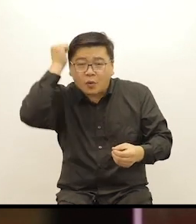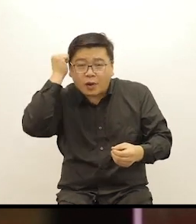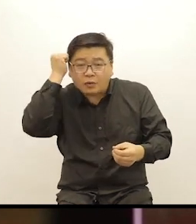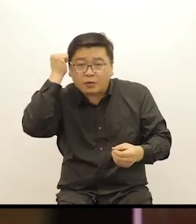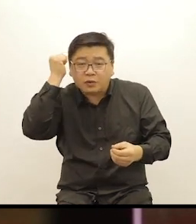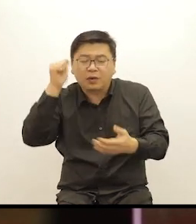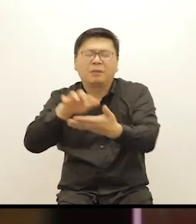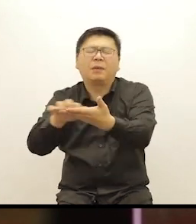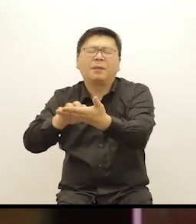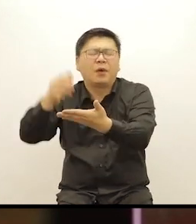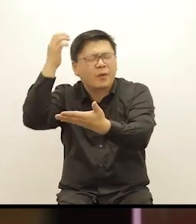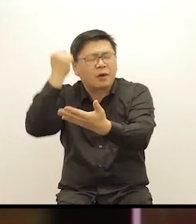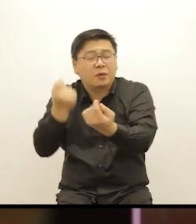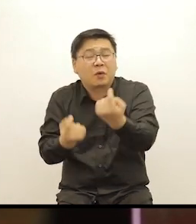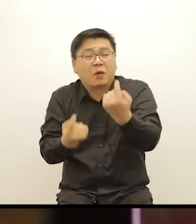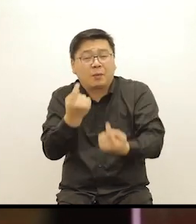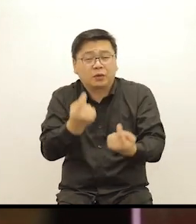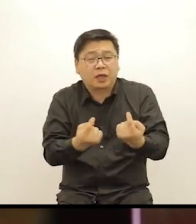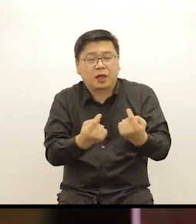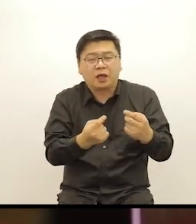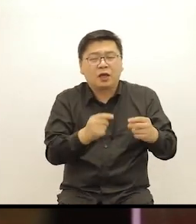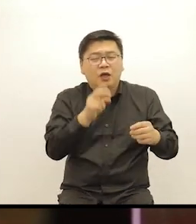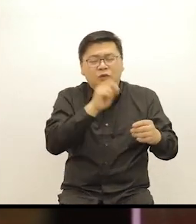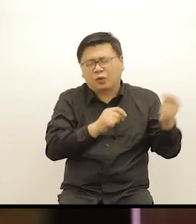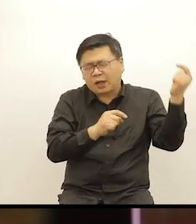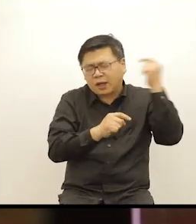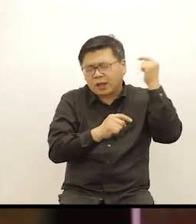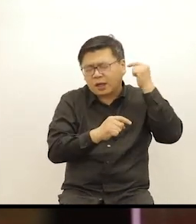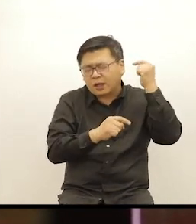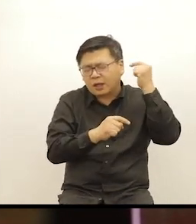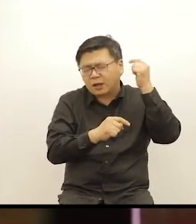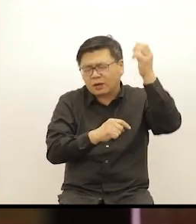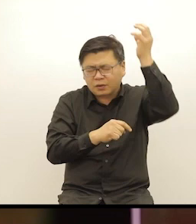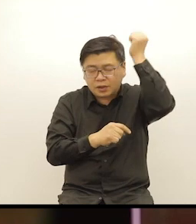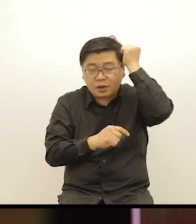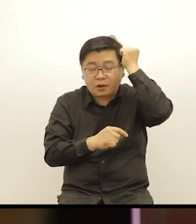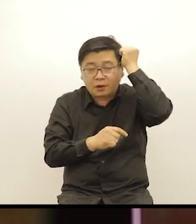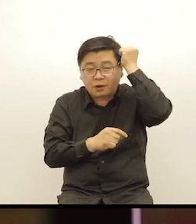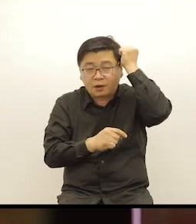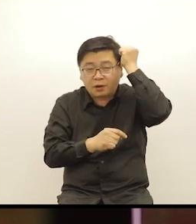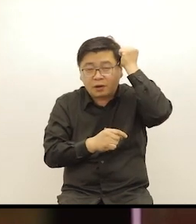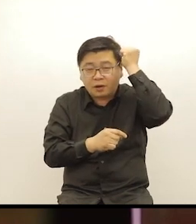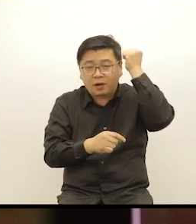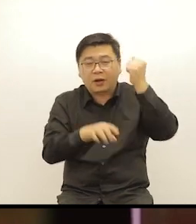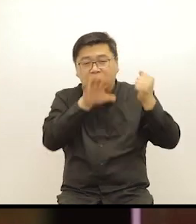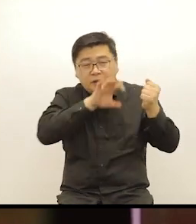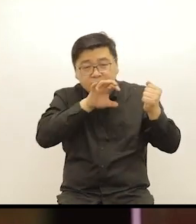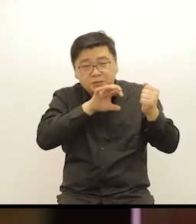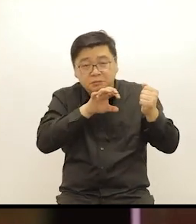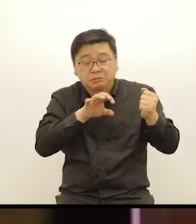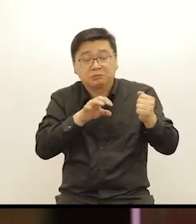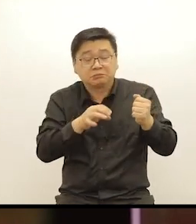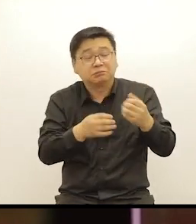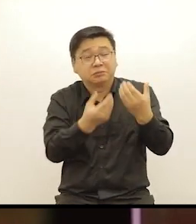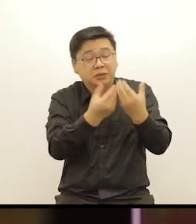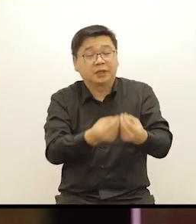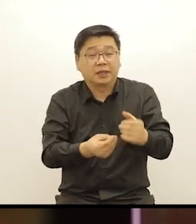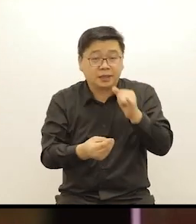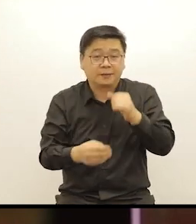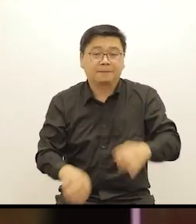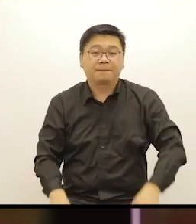읽는 거보다 좀 더 편안하게 또 읽고 이렇게 빨리빨리 익히더라고요. 그래서